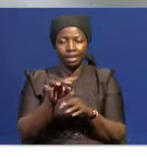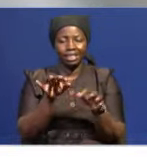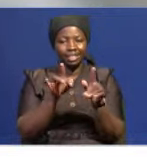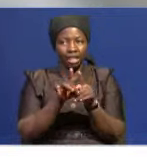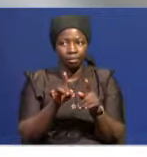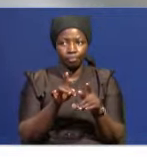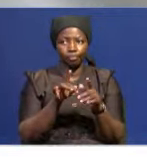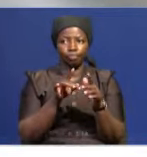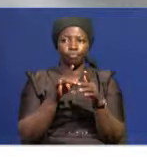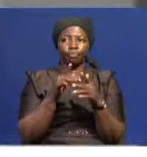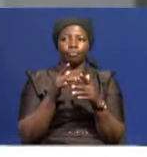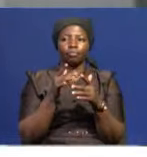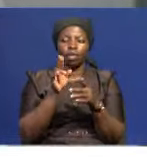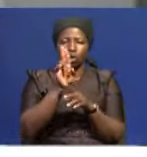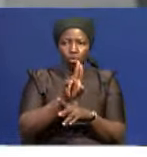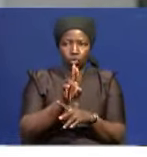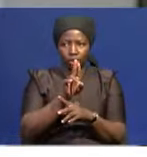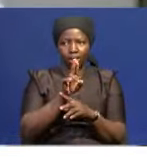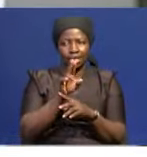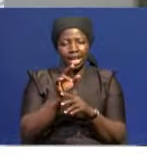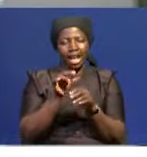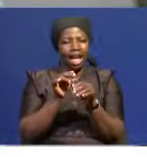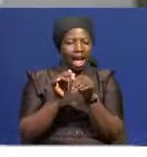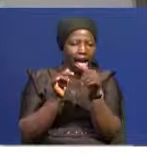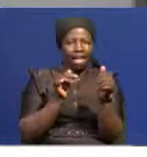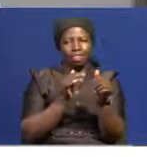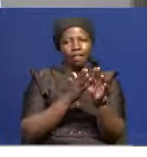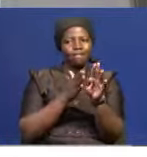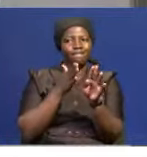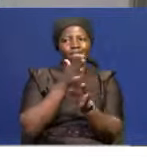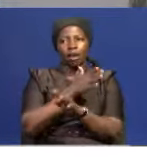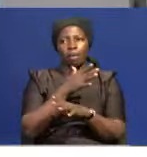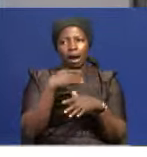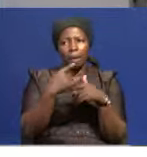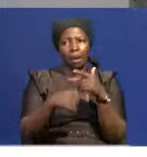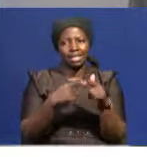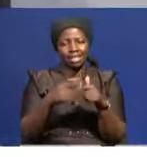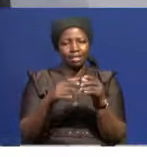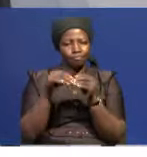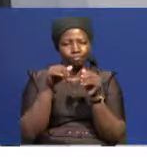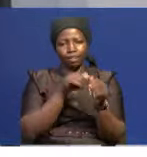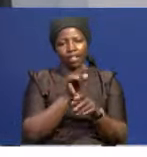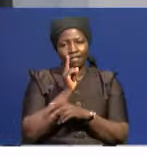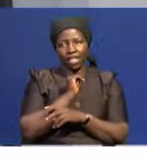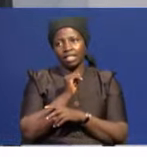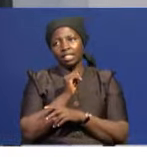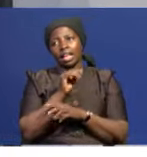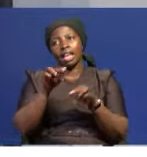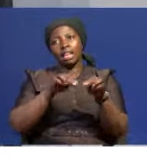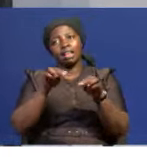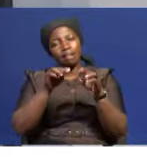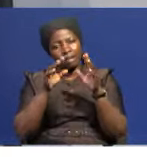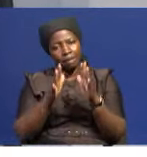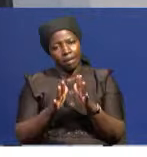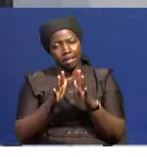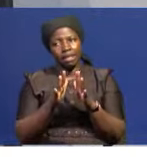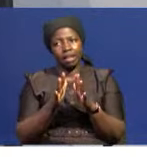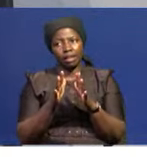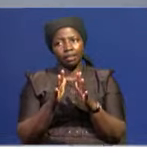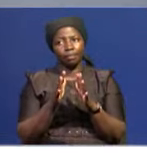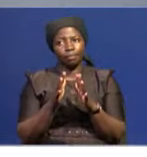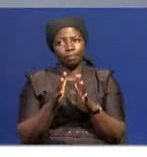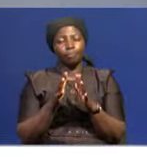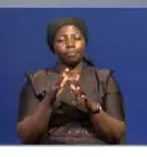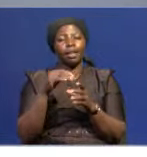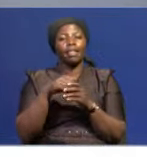aina za mashine zilizotangulia. Wu Jianhua, meneja mkuu wa kampuni ya hariri ya Wujiang